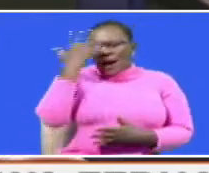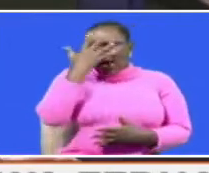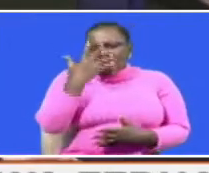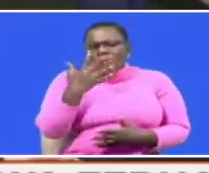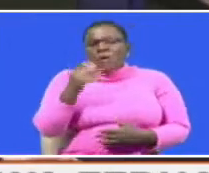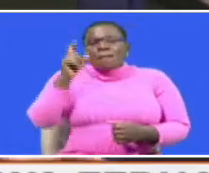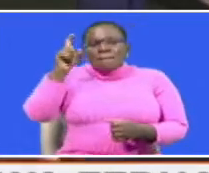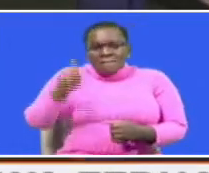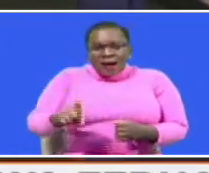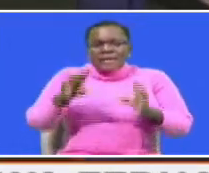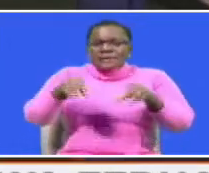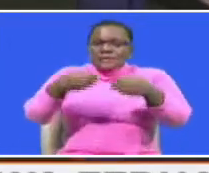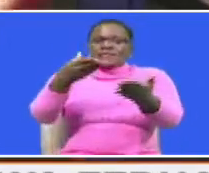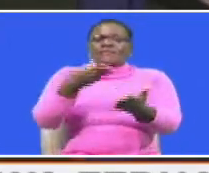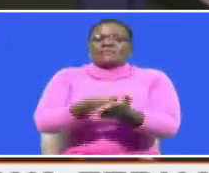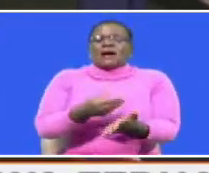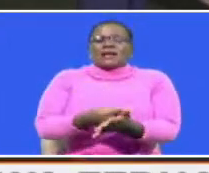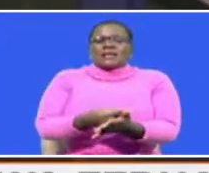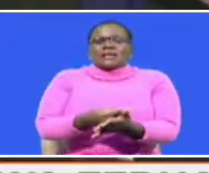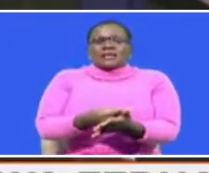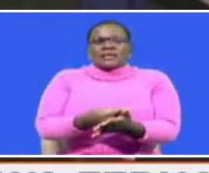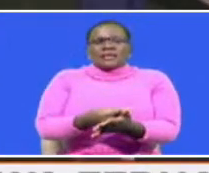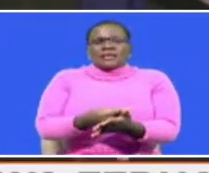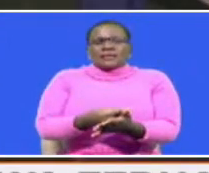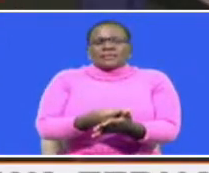maana, because unaongea na lugha mbili.